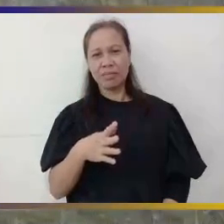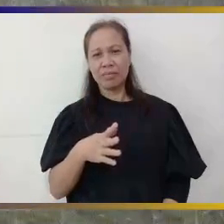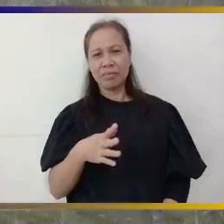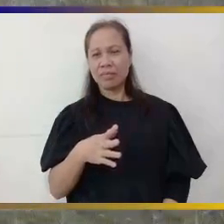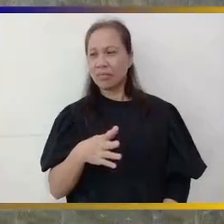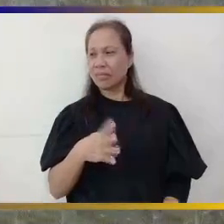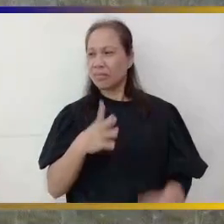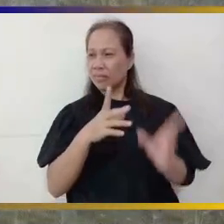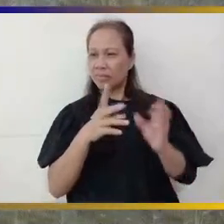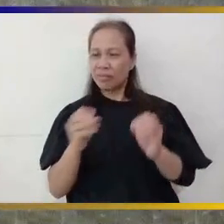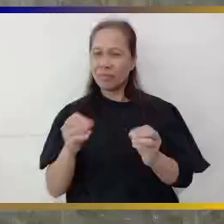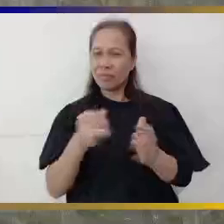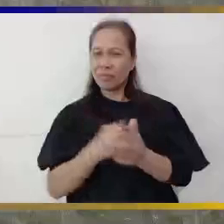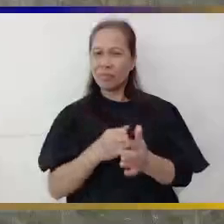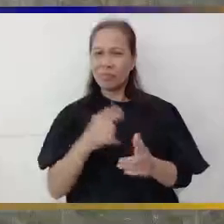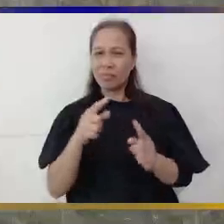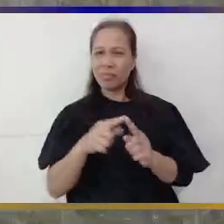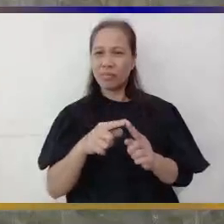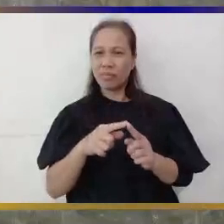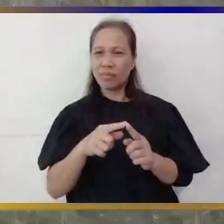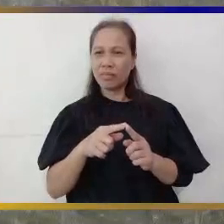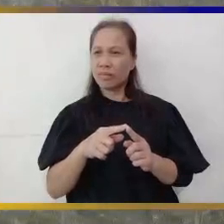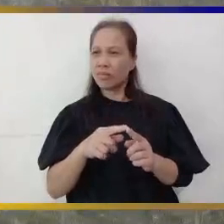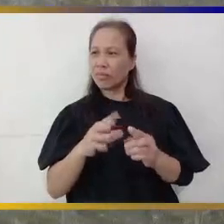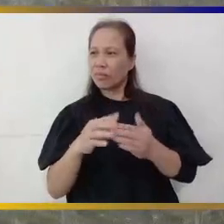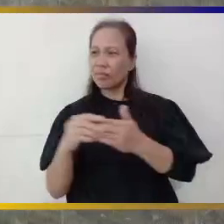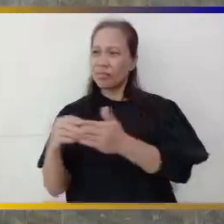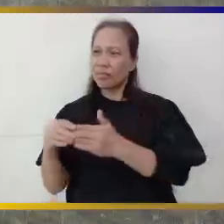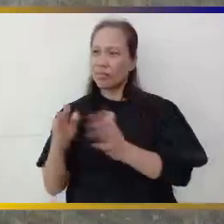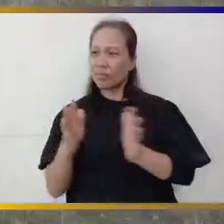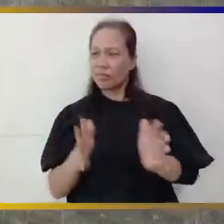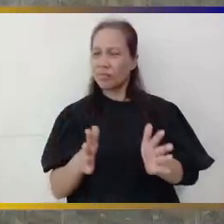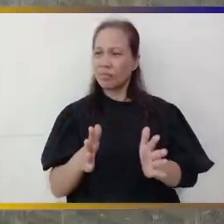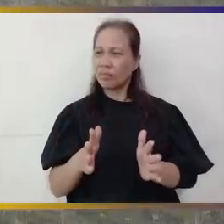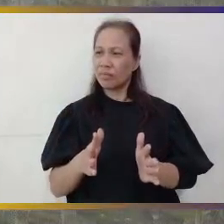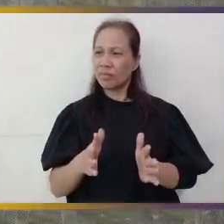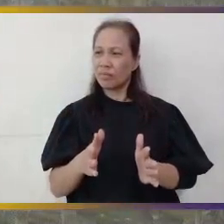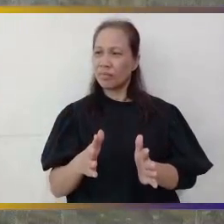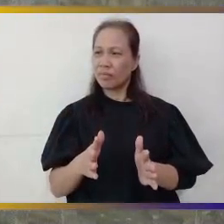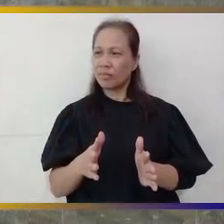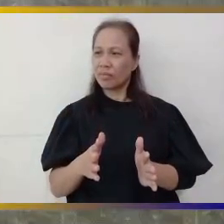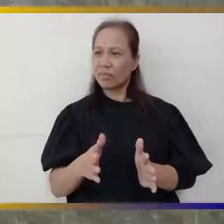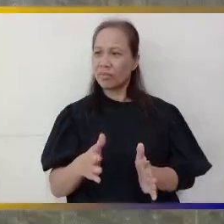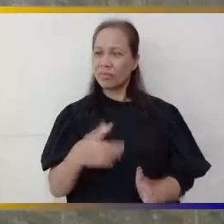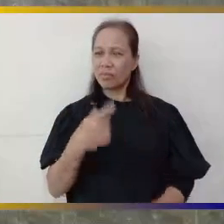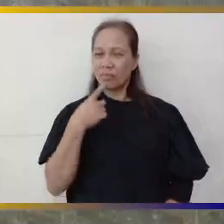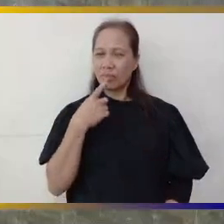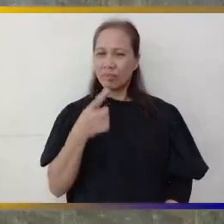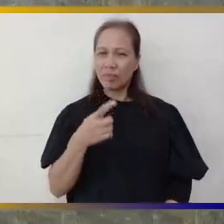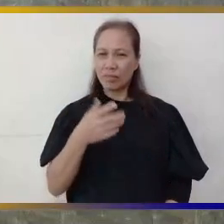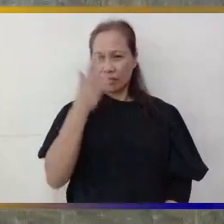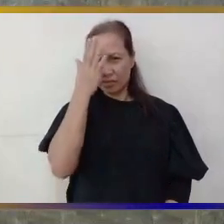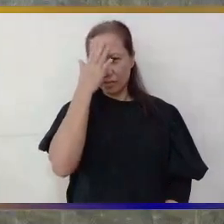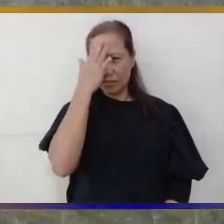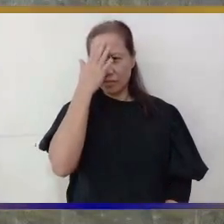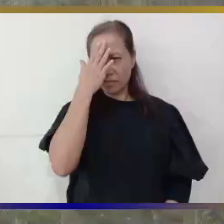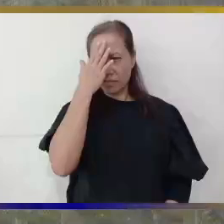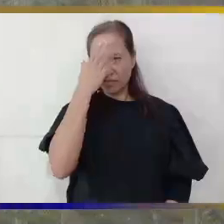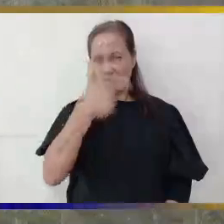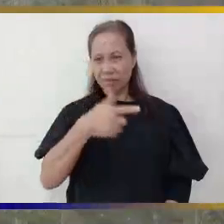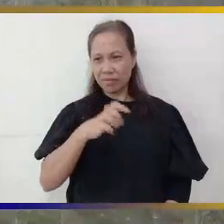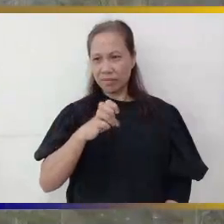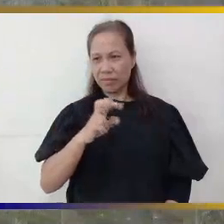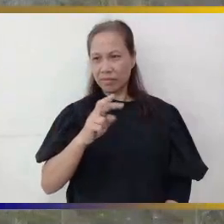hindi and then umusad pa ang Panginoon sabi niya okay kilala n itg mga gentiles ' ba